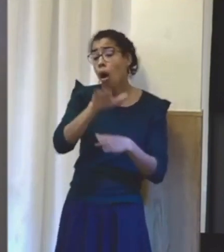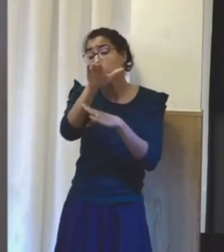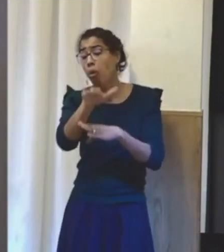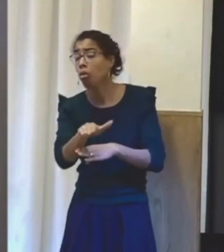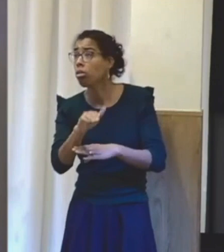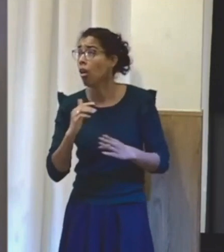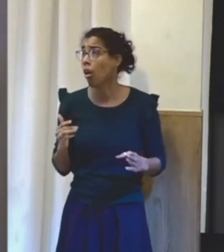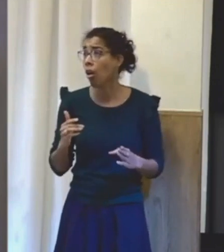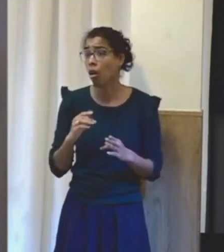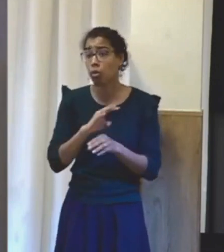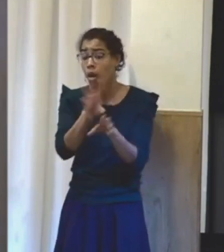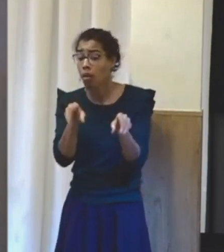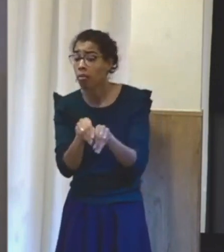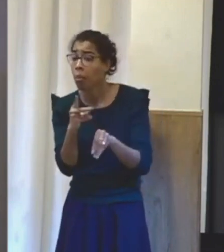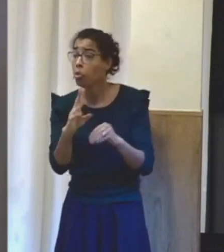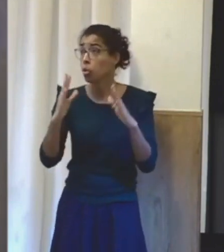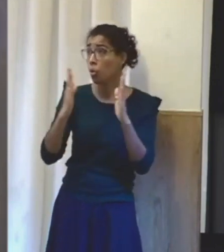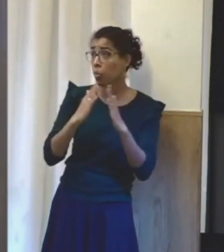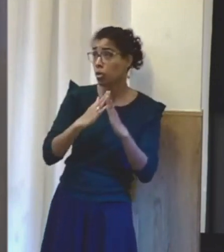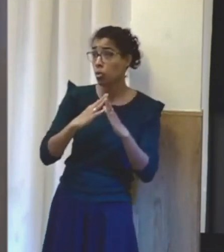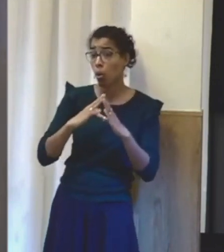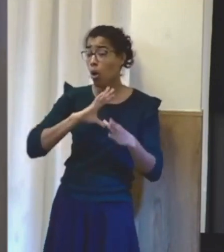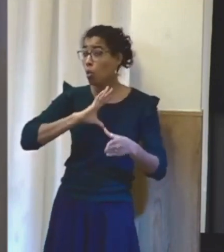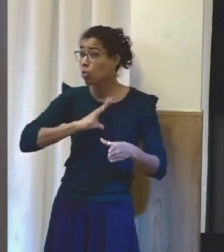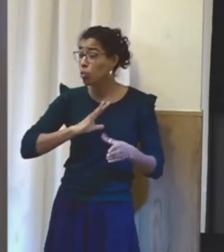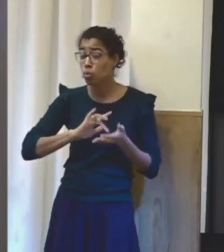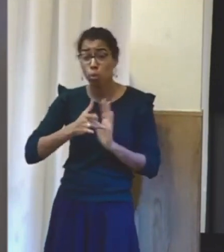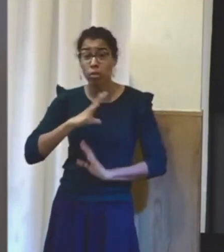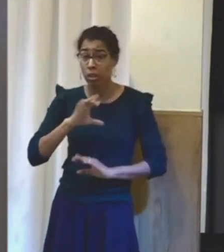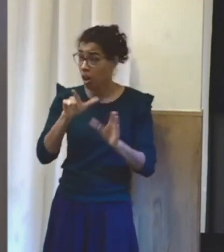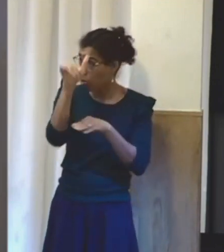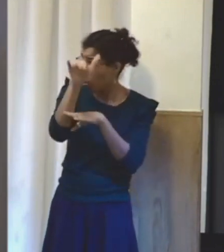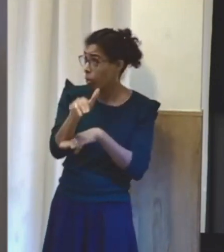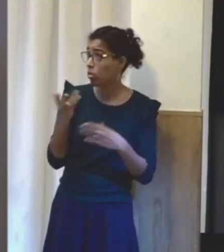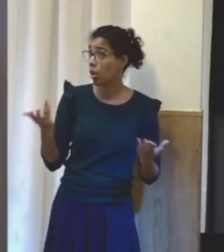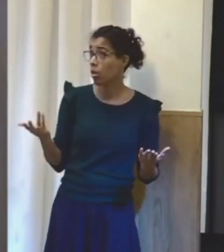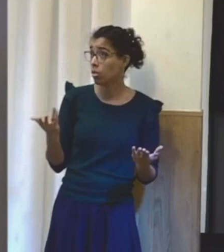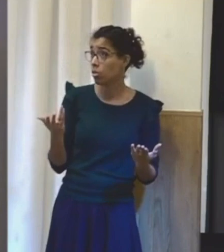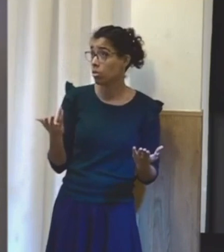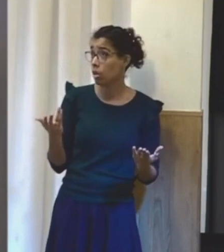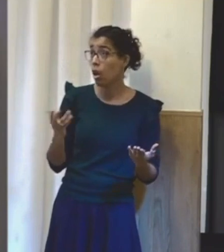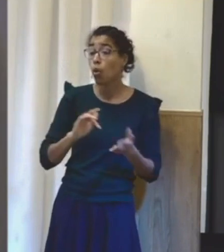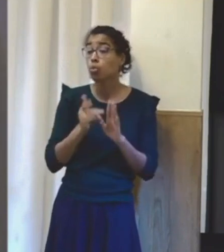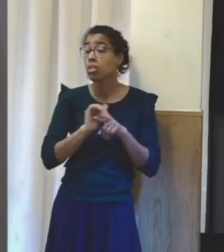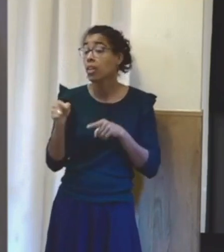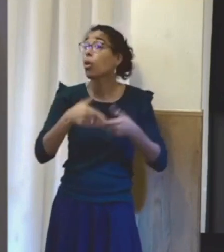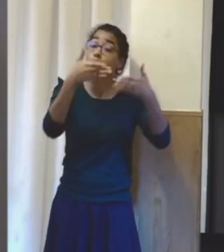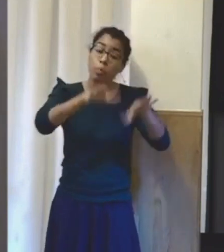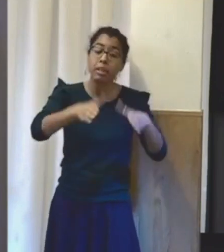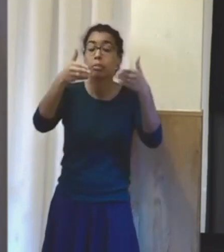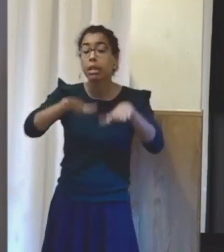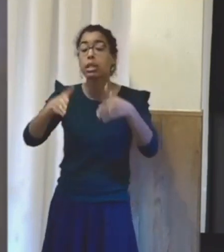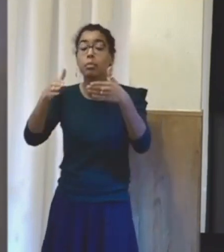protégé, lui, sa maison et tout ce qui est à lui ? Tu as béni l'œuvre de ses mains